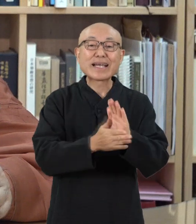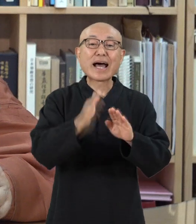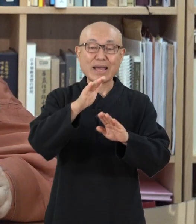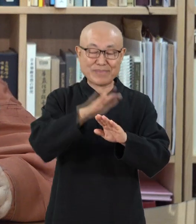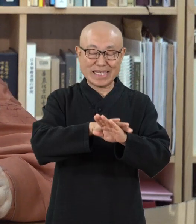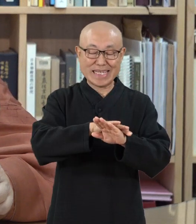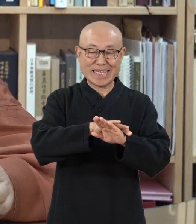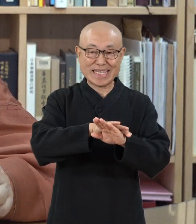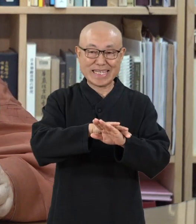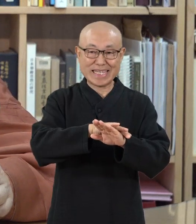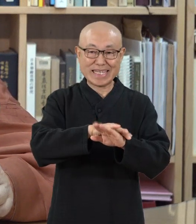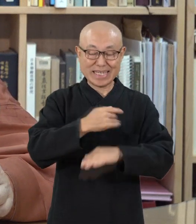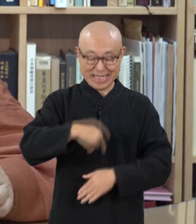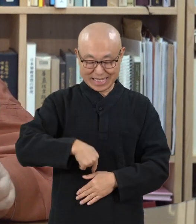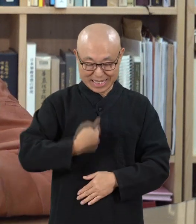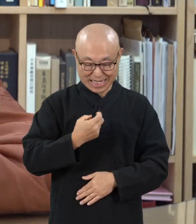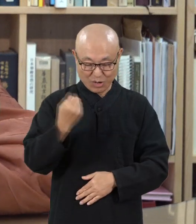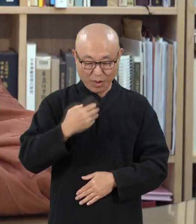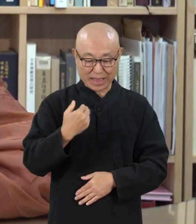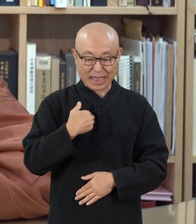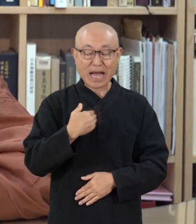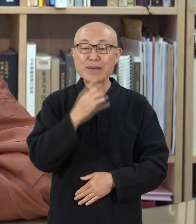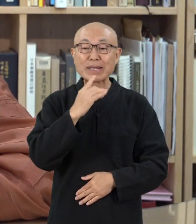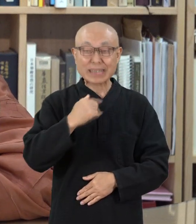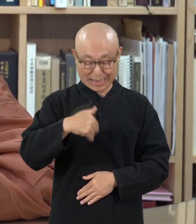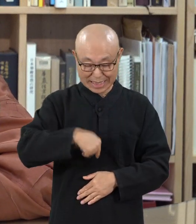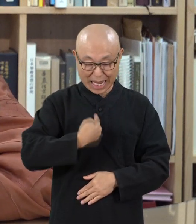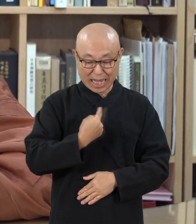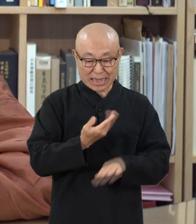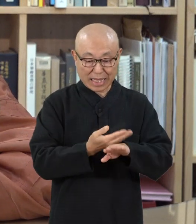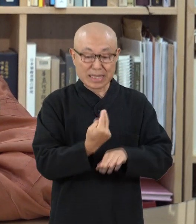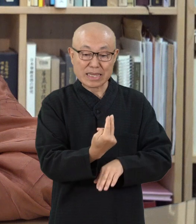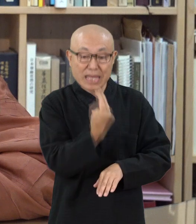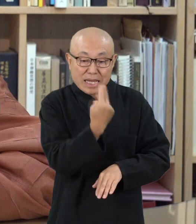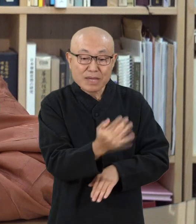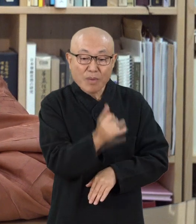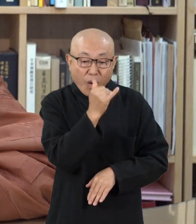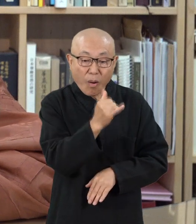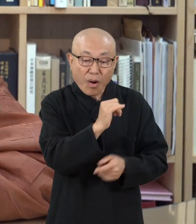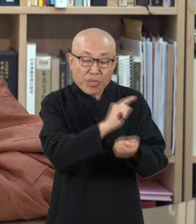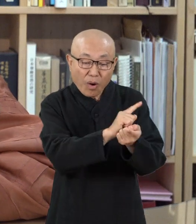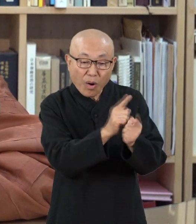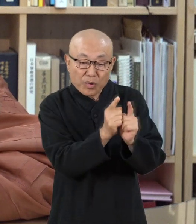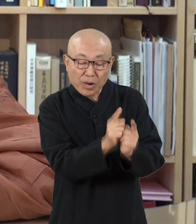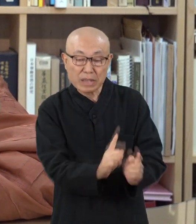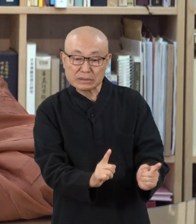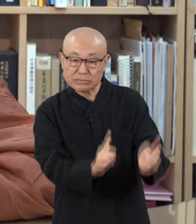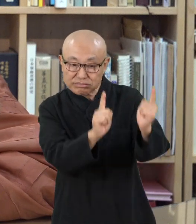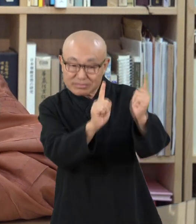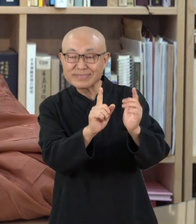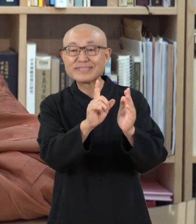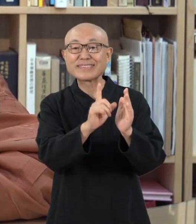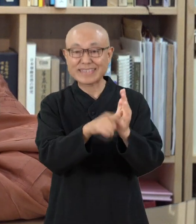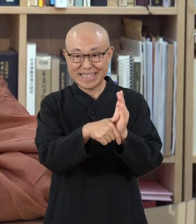것은 나 자신과 다른 생명이 서로 상대하고 있을 때,